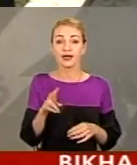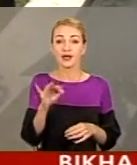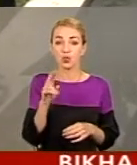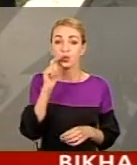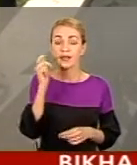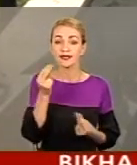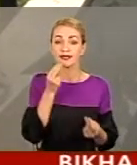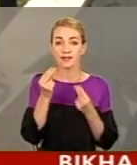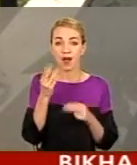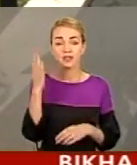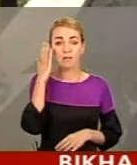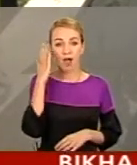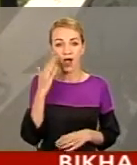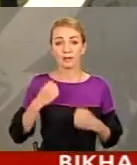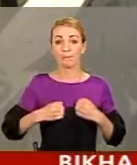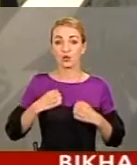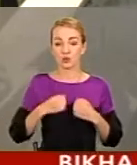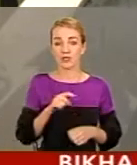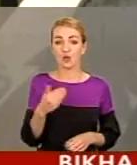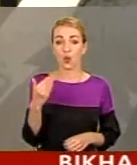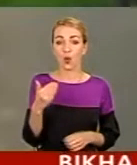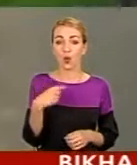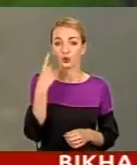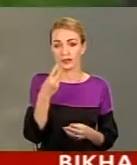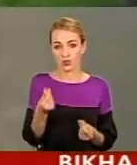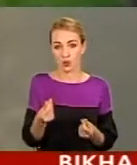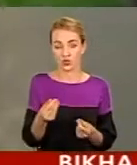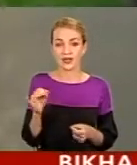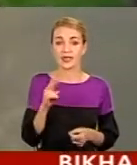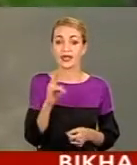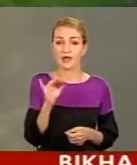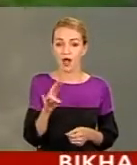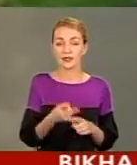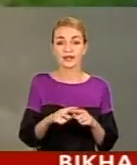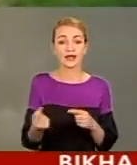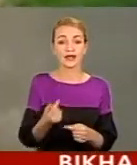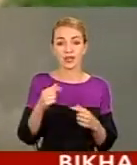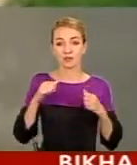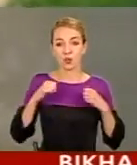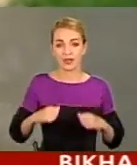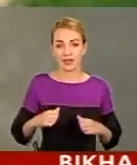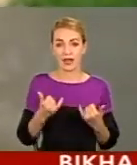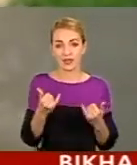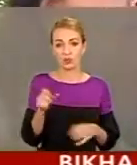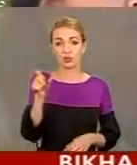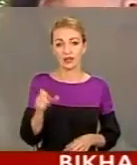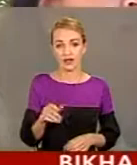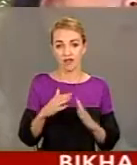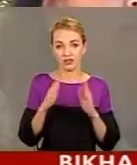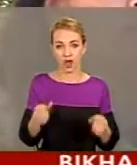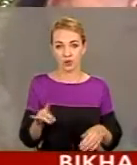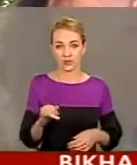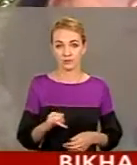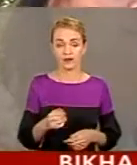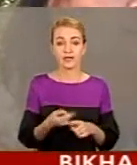українці їдять, сплять, миються за його особистий кошт. І Кіріан – це єдина спокійна нині людина в таборі. Це